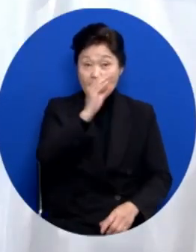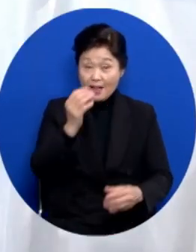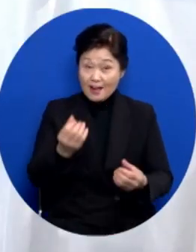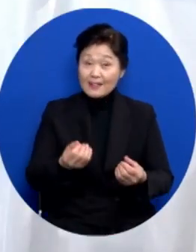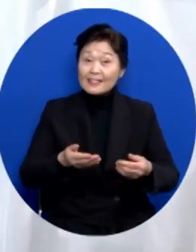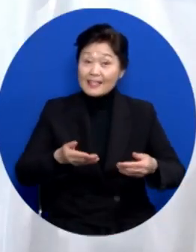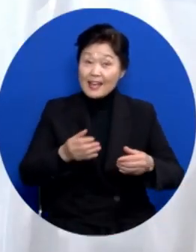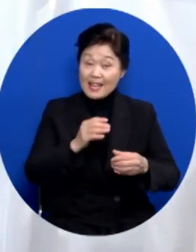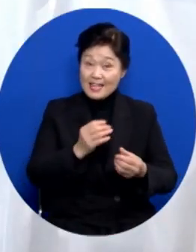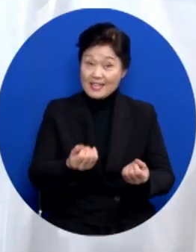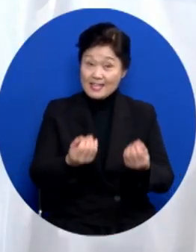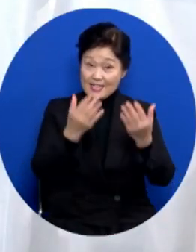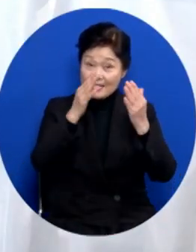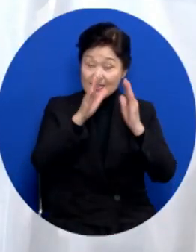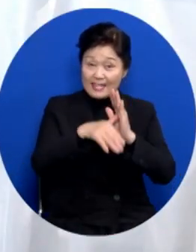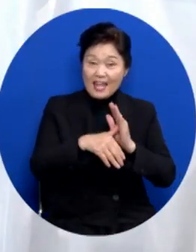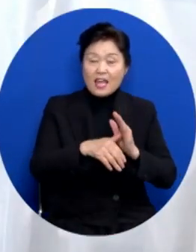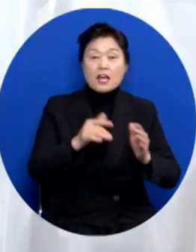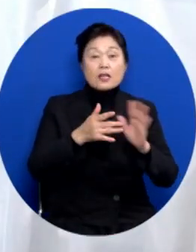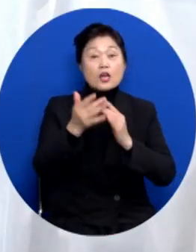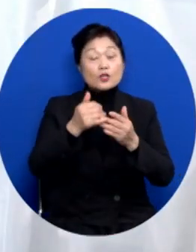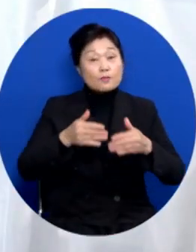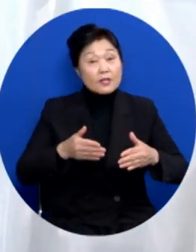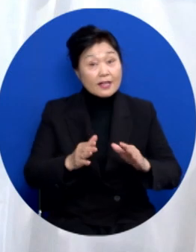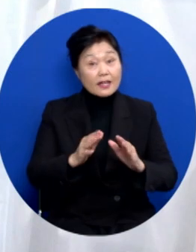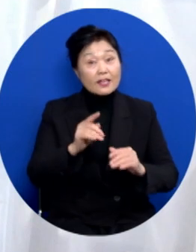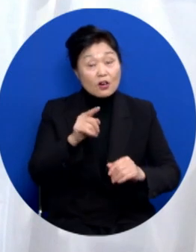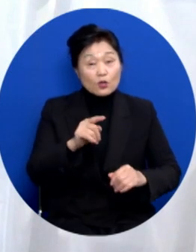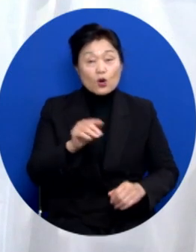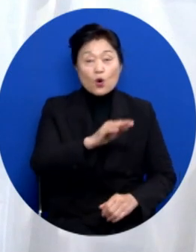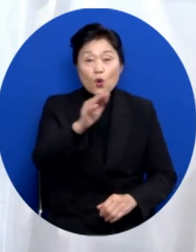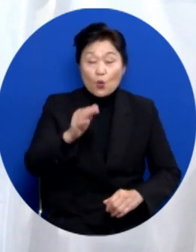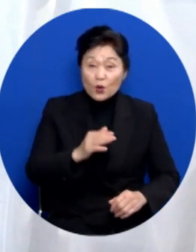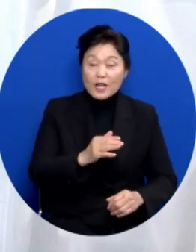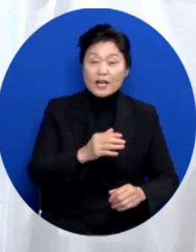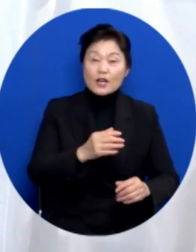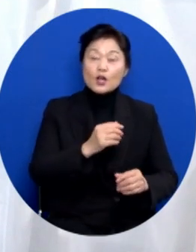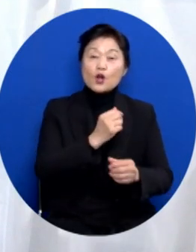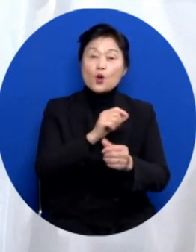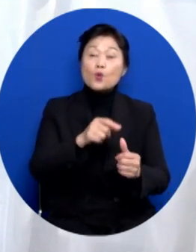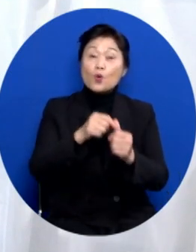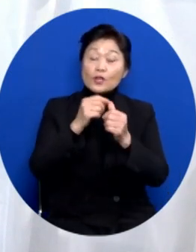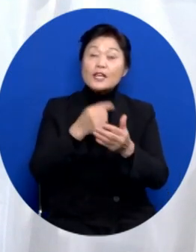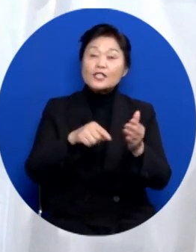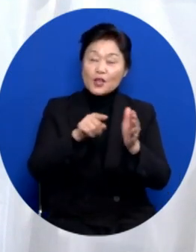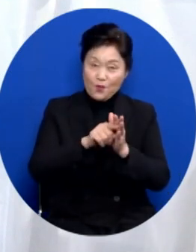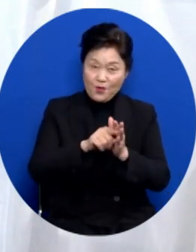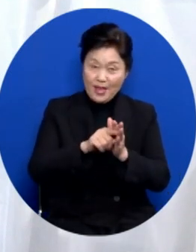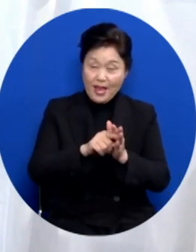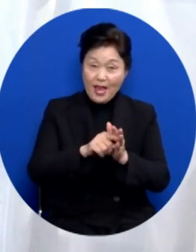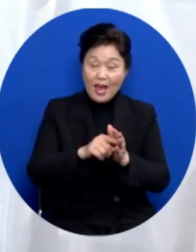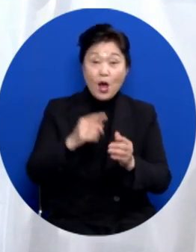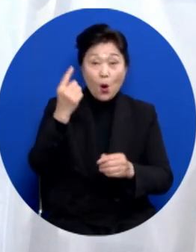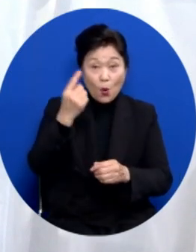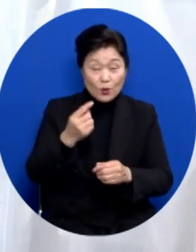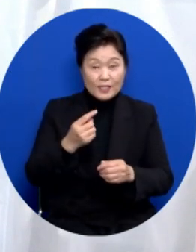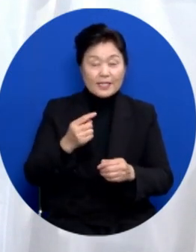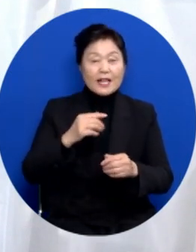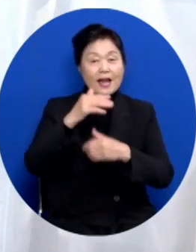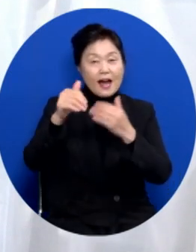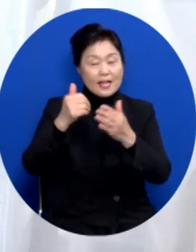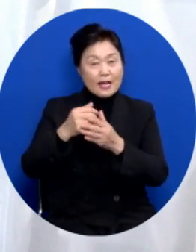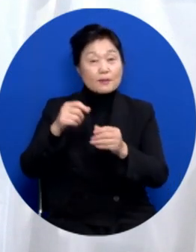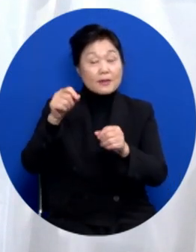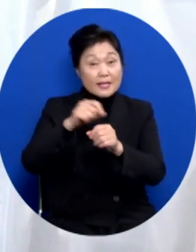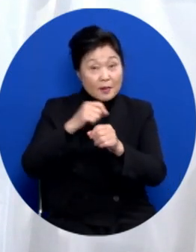예수님이 탄생하셨다는 것은 사실 우리를 대속하시기 위해서 예수님 보내신 하나님의 큰